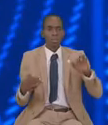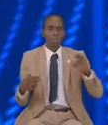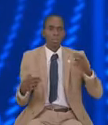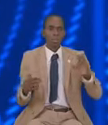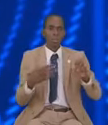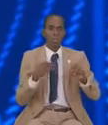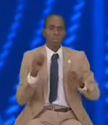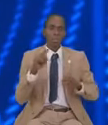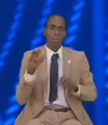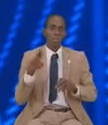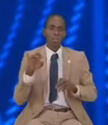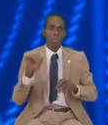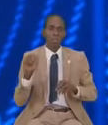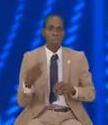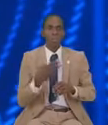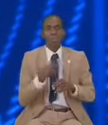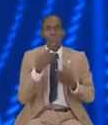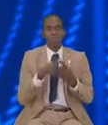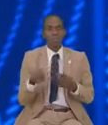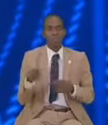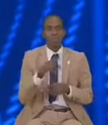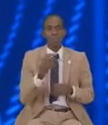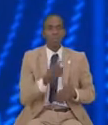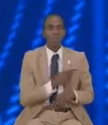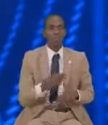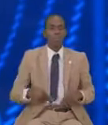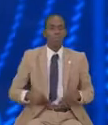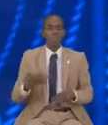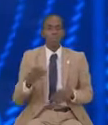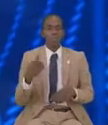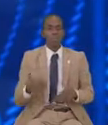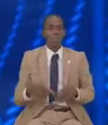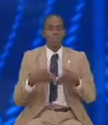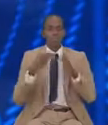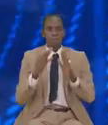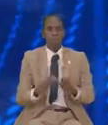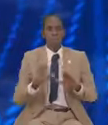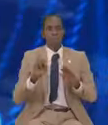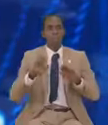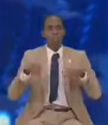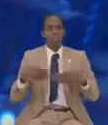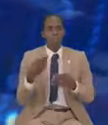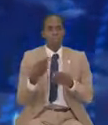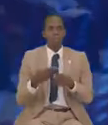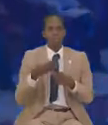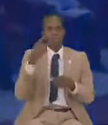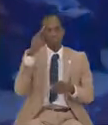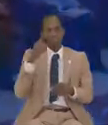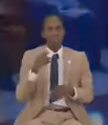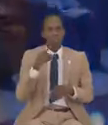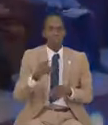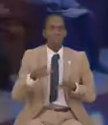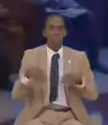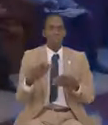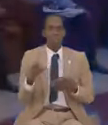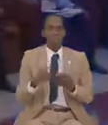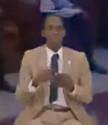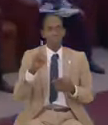dit le chef des eunuques leur donna des noms à Daniel cellule de